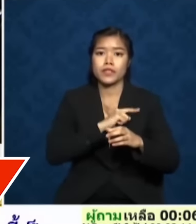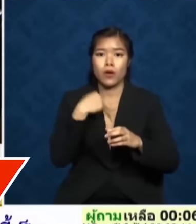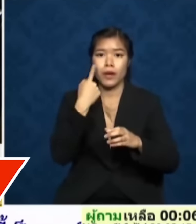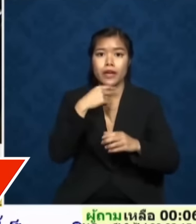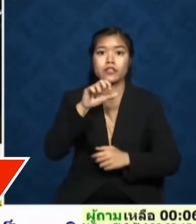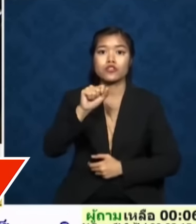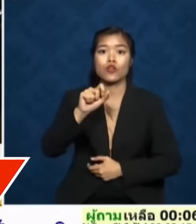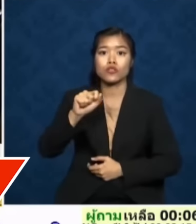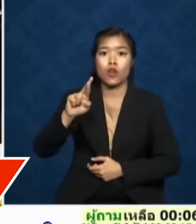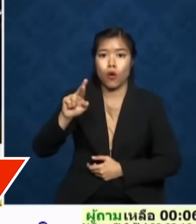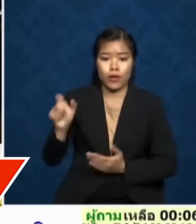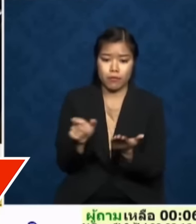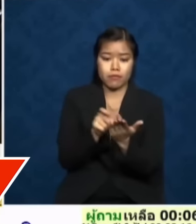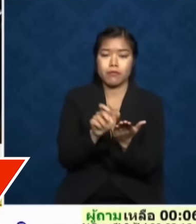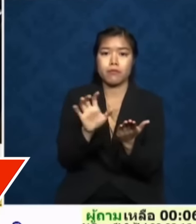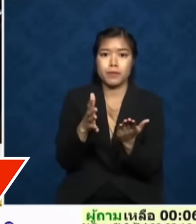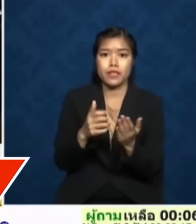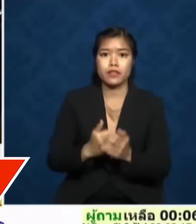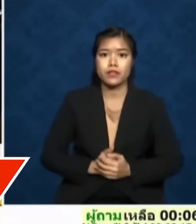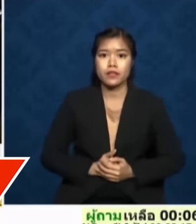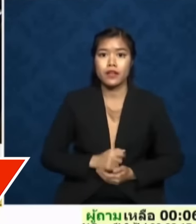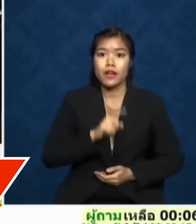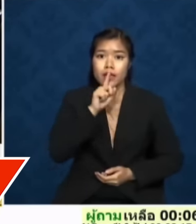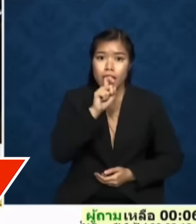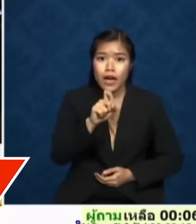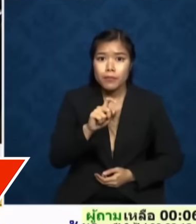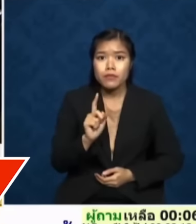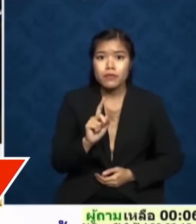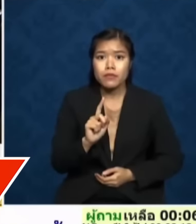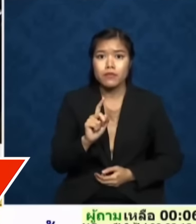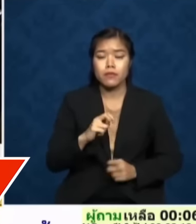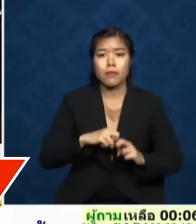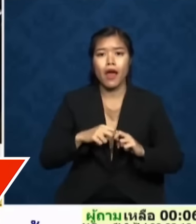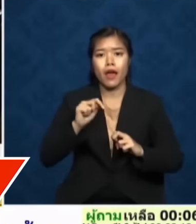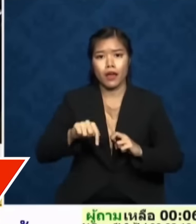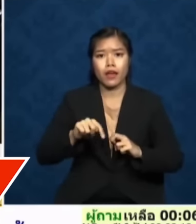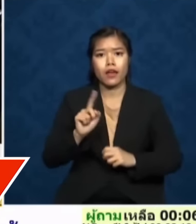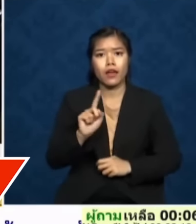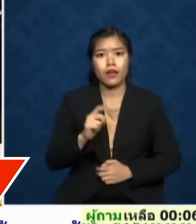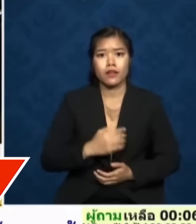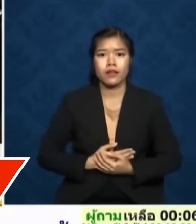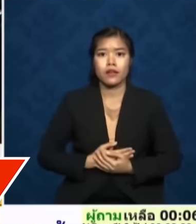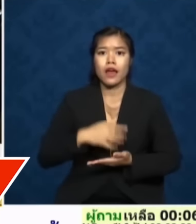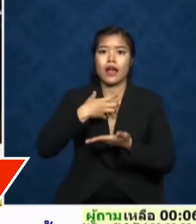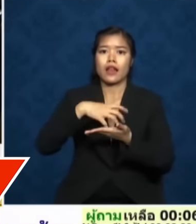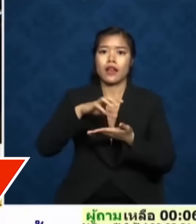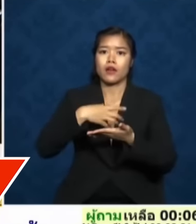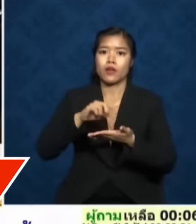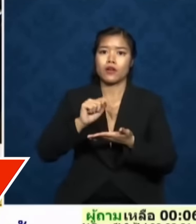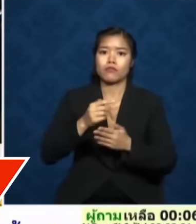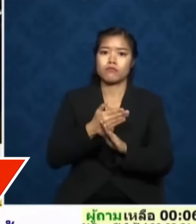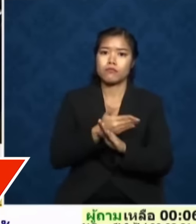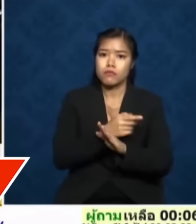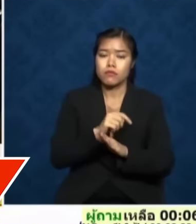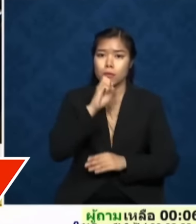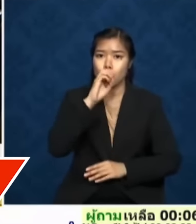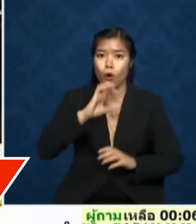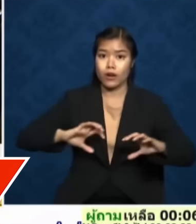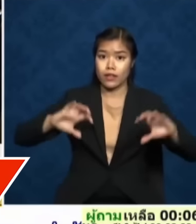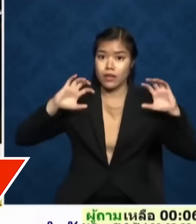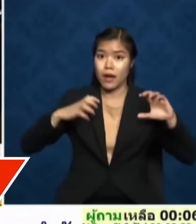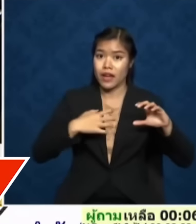คำถามก็คือว่ามันเกิดอะไรขึ้นครับแน่นอนครับประเด็นที่ผมพูดมาทั้งหมดรัฐบาลบอกว่าต้องการ